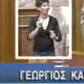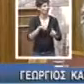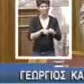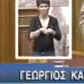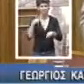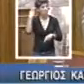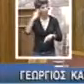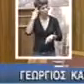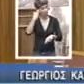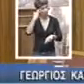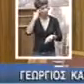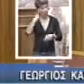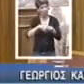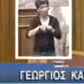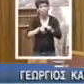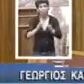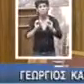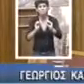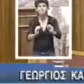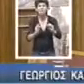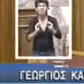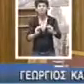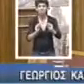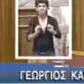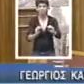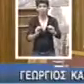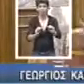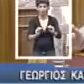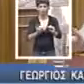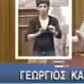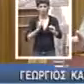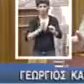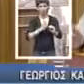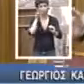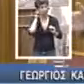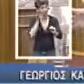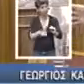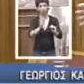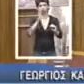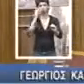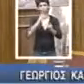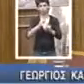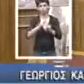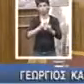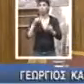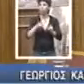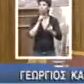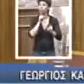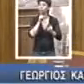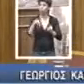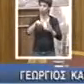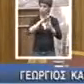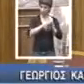μορφωμένοι. Οι παιδευμένοι νέοι άνθρωποι έχει σημασία. Και σήμερα, όπως είναι το σύστημά